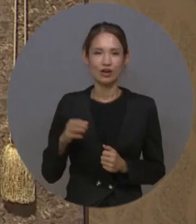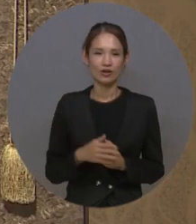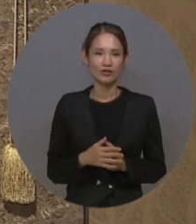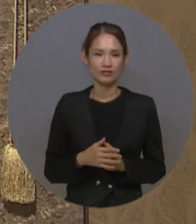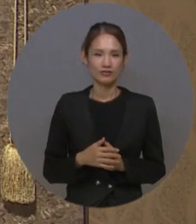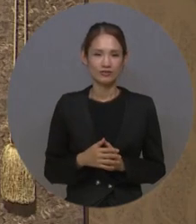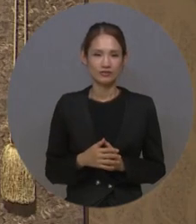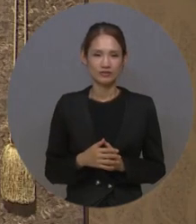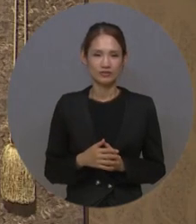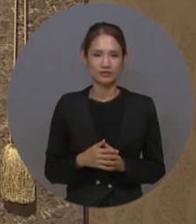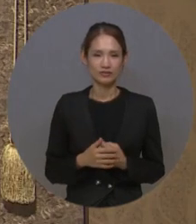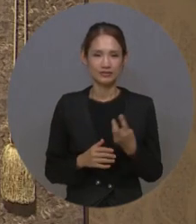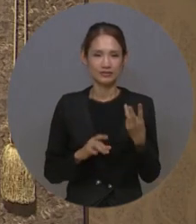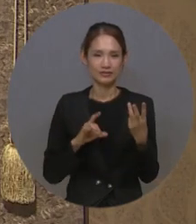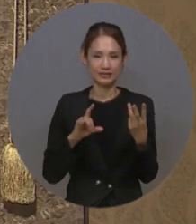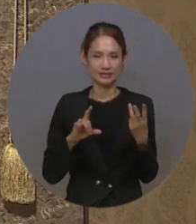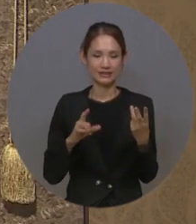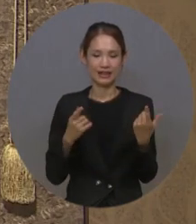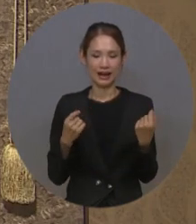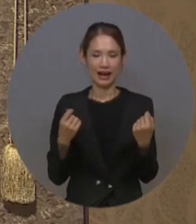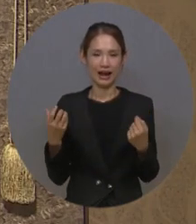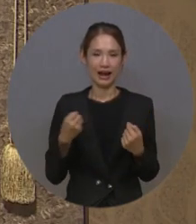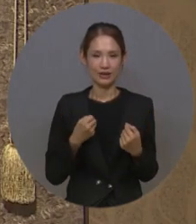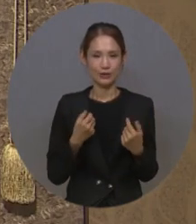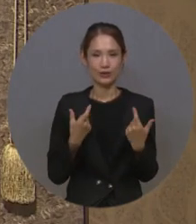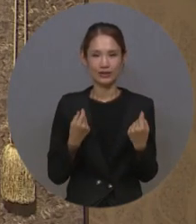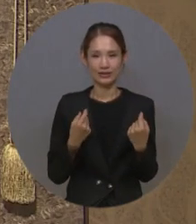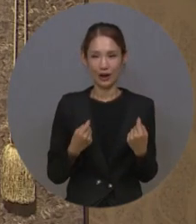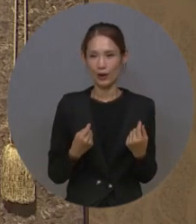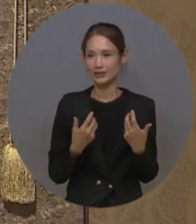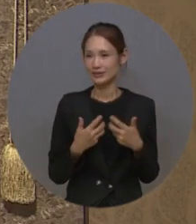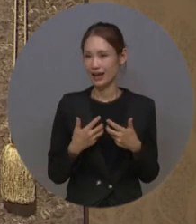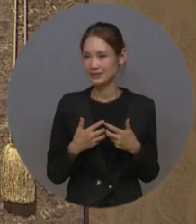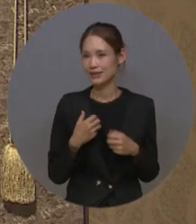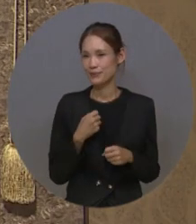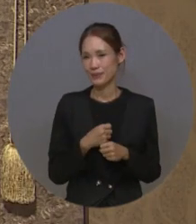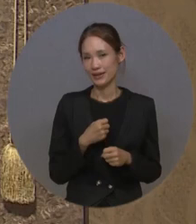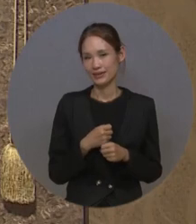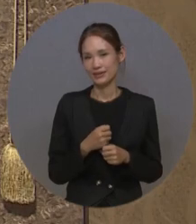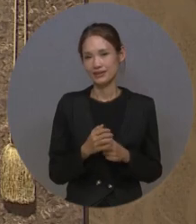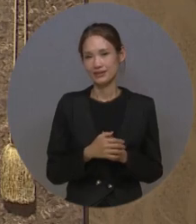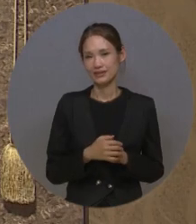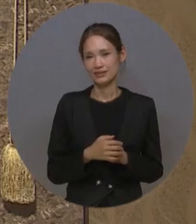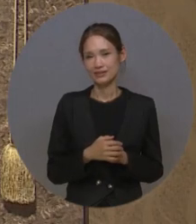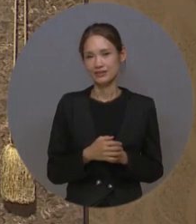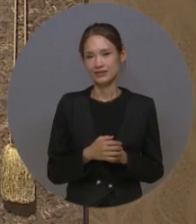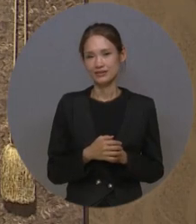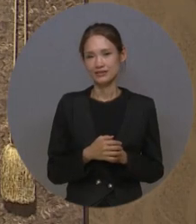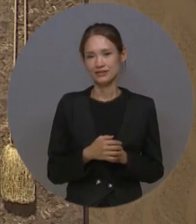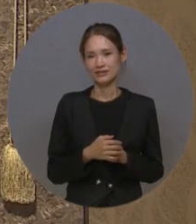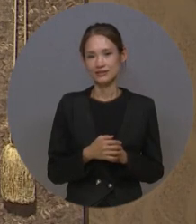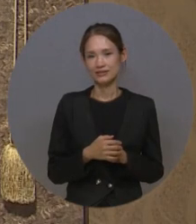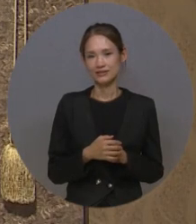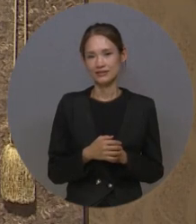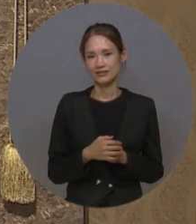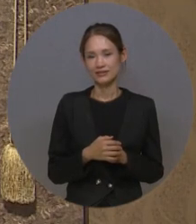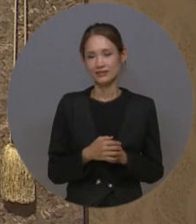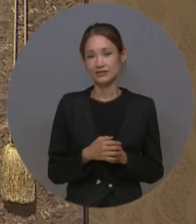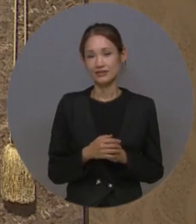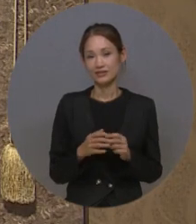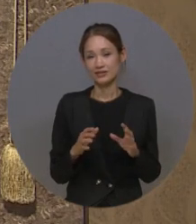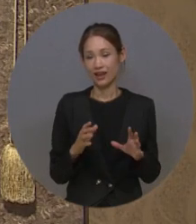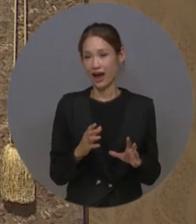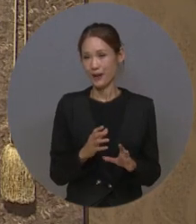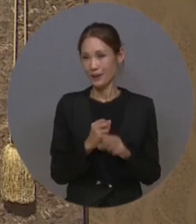저희도 3D로 이런 장치들을 만들기 위해서 지금 계속 거의